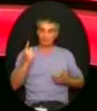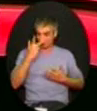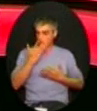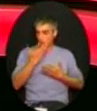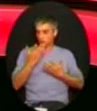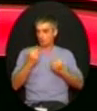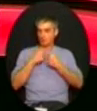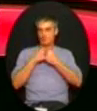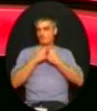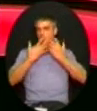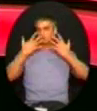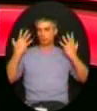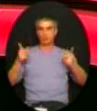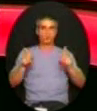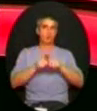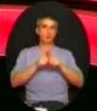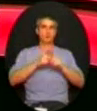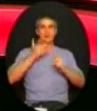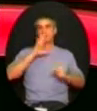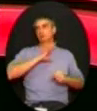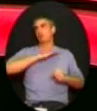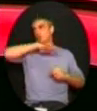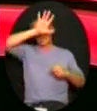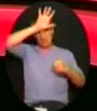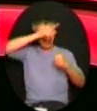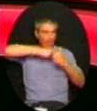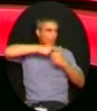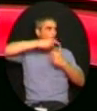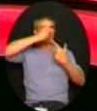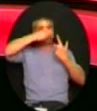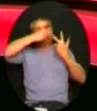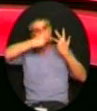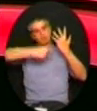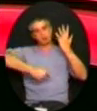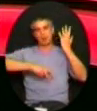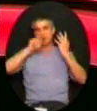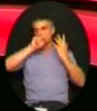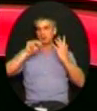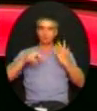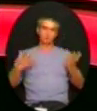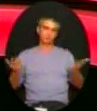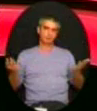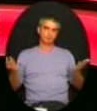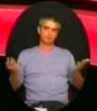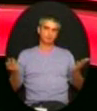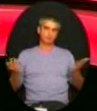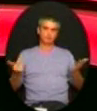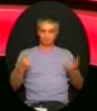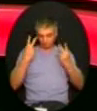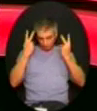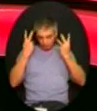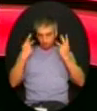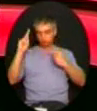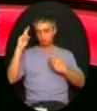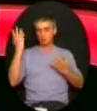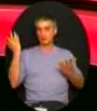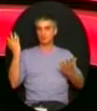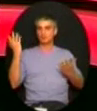את המאבקים הגדולים, כמו למשל האיום האיראני, ונושאים אחרים שעובדים על סדר היום הלאומי של מדינת ישראל, שהם חשובים